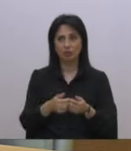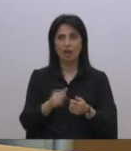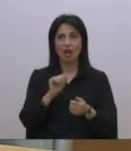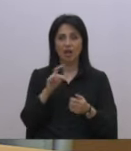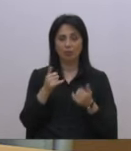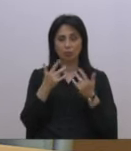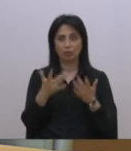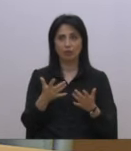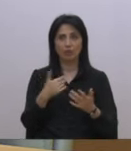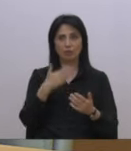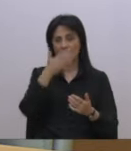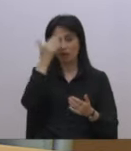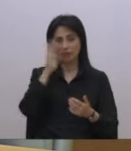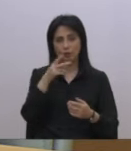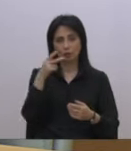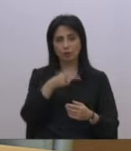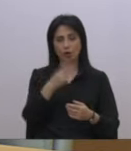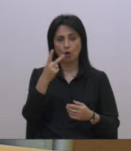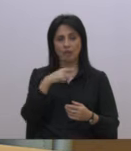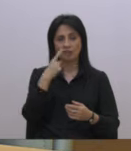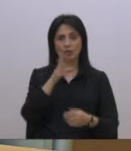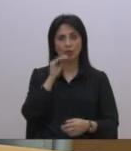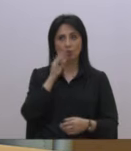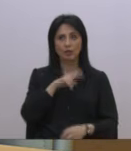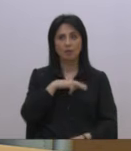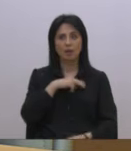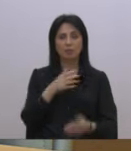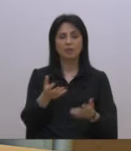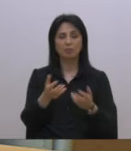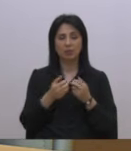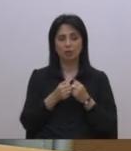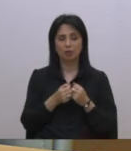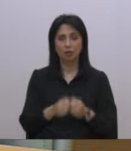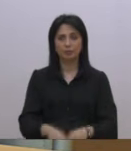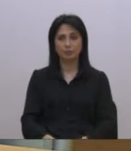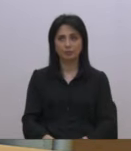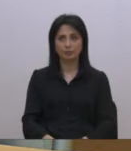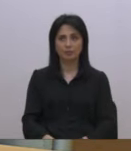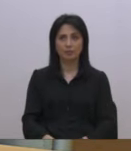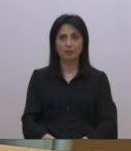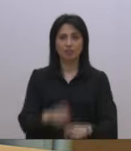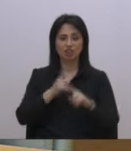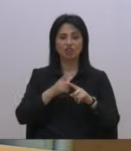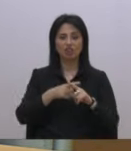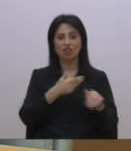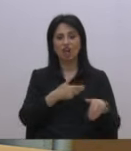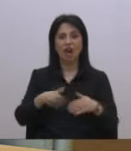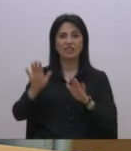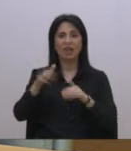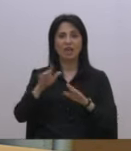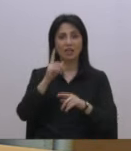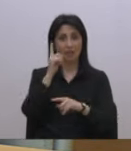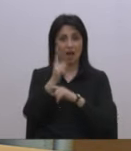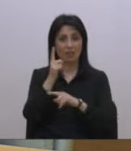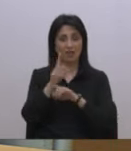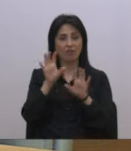მოითხოვს. მე არ დამავიწყდა 2002 წელს, როდესაც პარლამენტმა მიიღო ჯართის გატანის აკრძალვა,